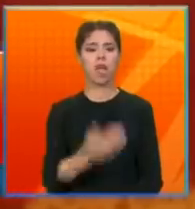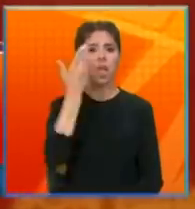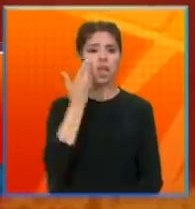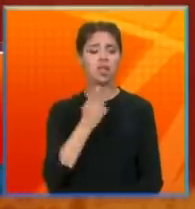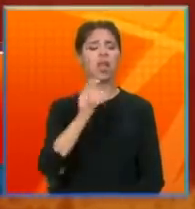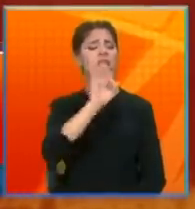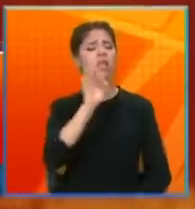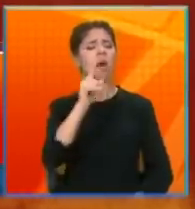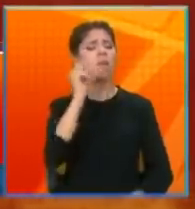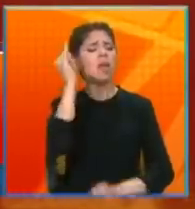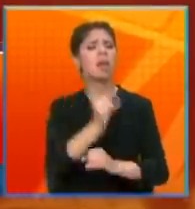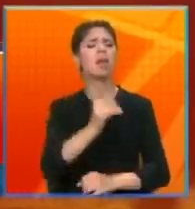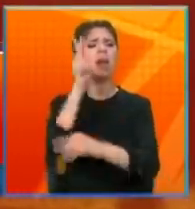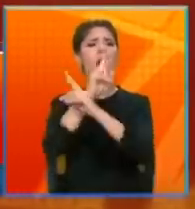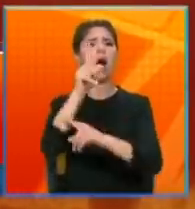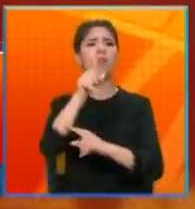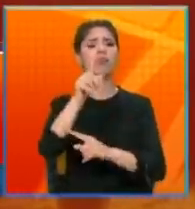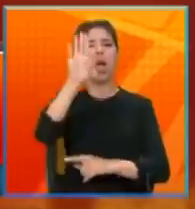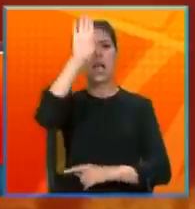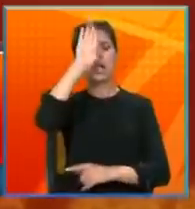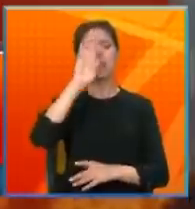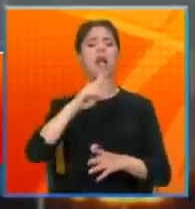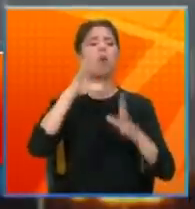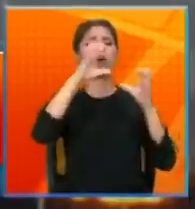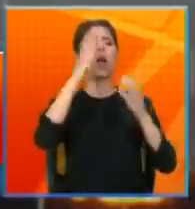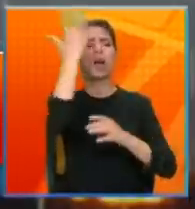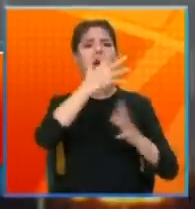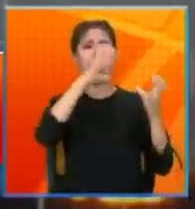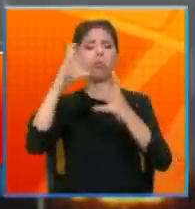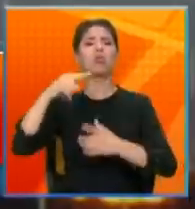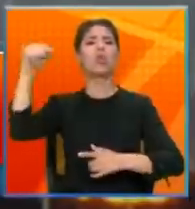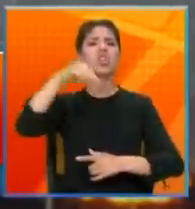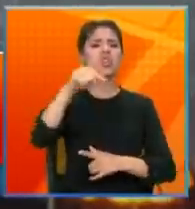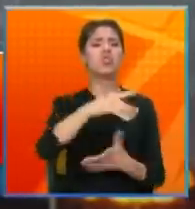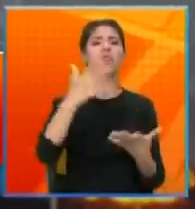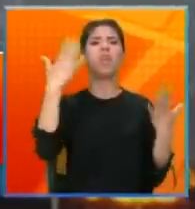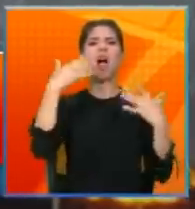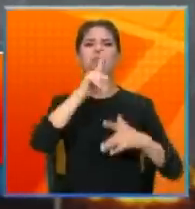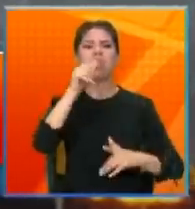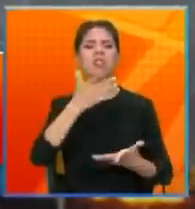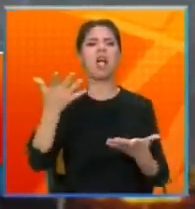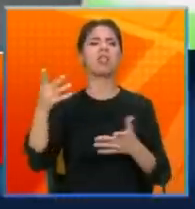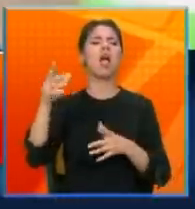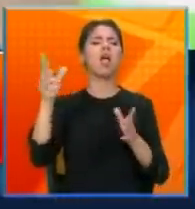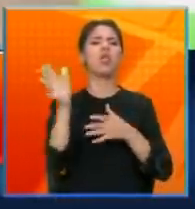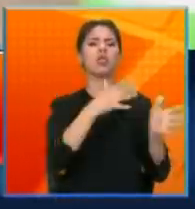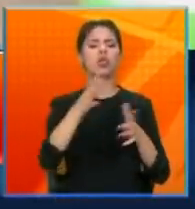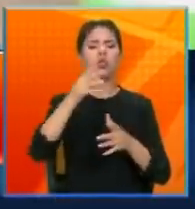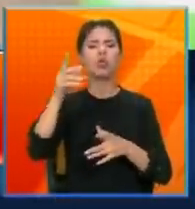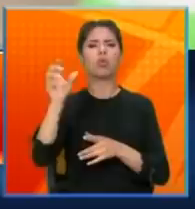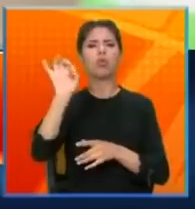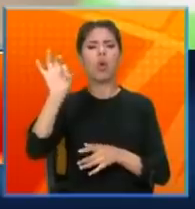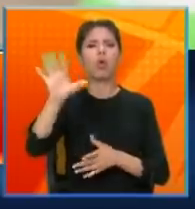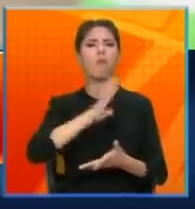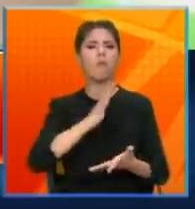İzlediğiniz tam bir kabus yaşanan. Kara bulutlar İstanbul'un üzerine bir anda çöktü. Şimşek, yıldırım, gök gürültüsü, dolu, fırtına, hatta hortum ve çok ama